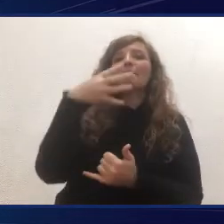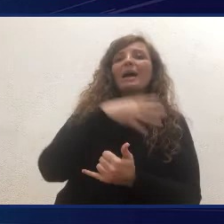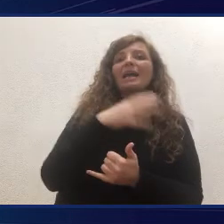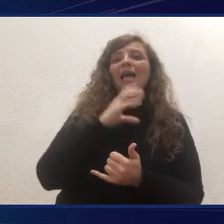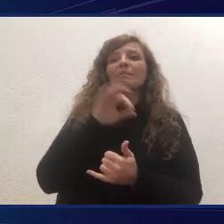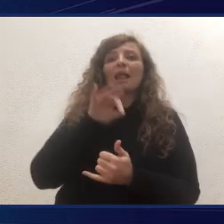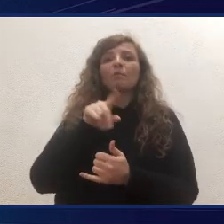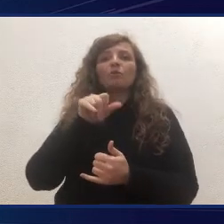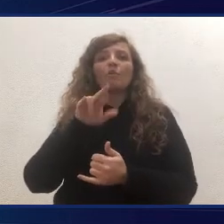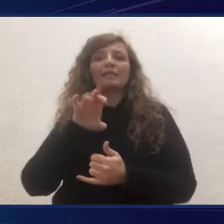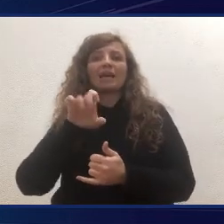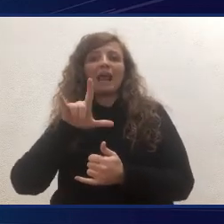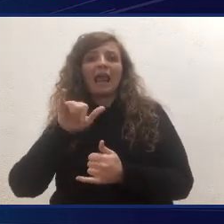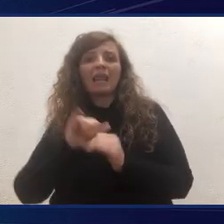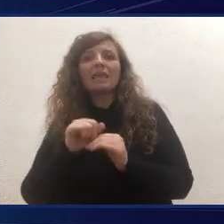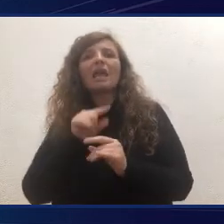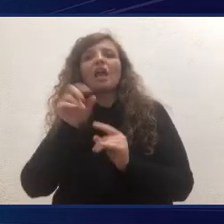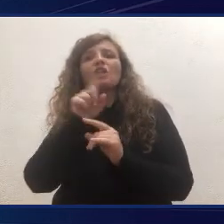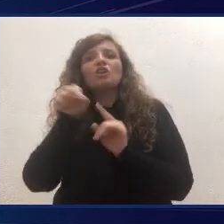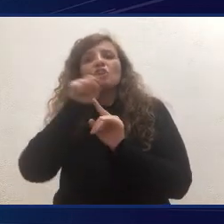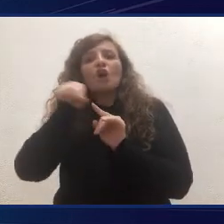mail: